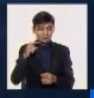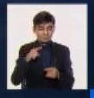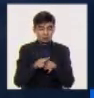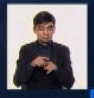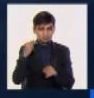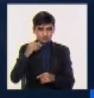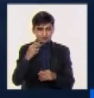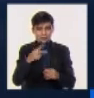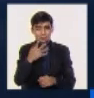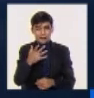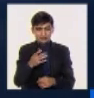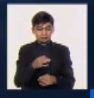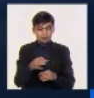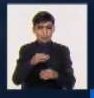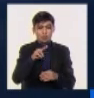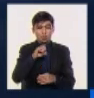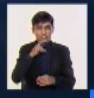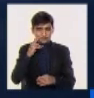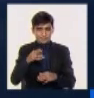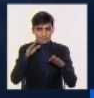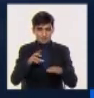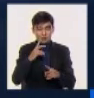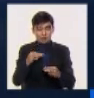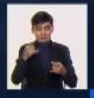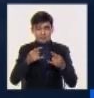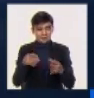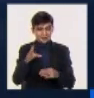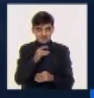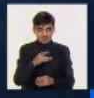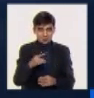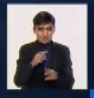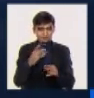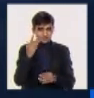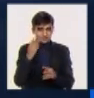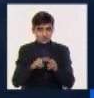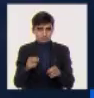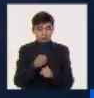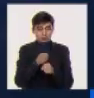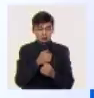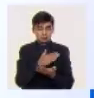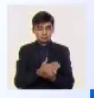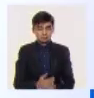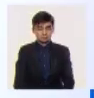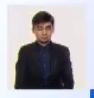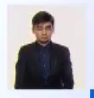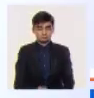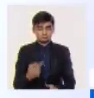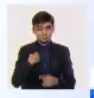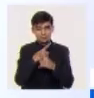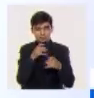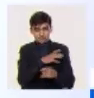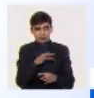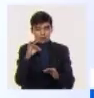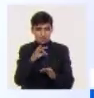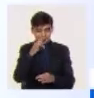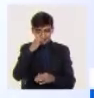25 населенных пунктов, однако аналоговое телевидение во всех регионах по-прежнему действует. Ранее мы сообщали о